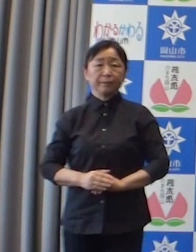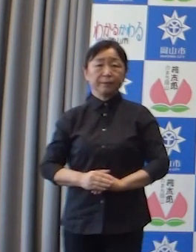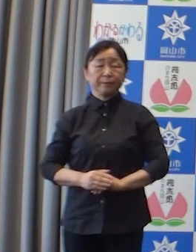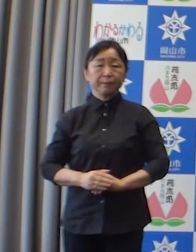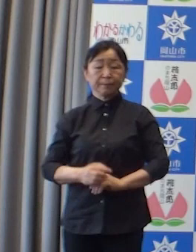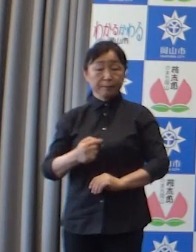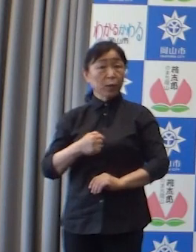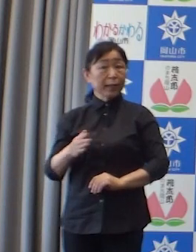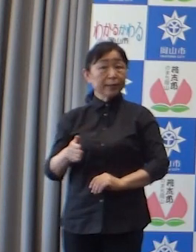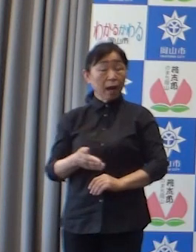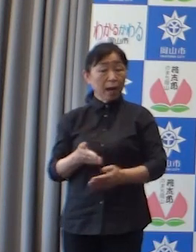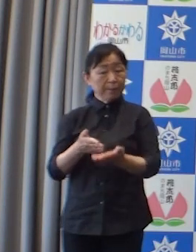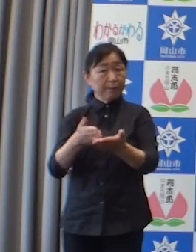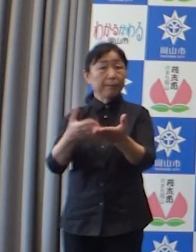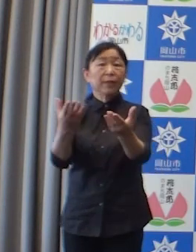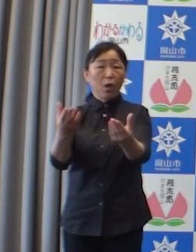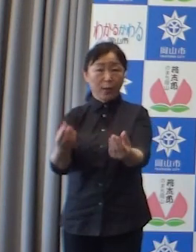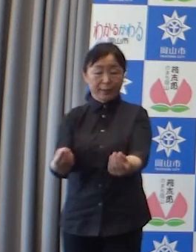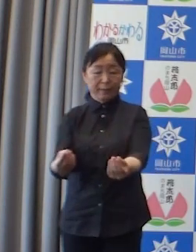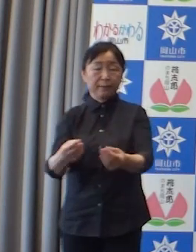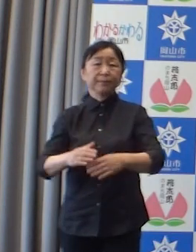。私からは以上です。